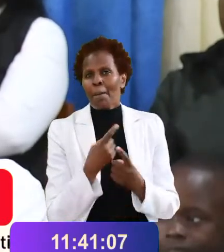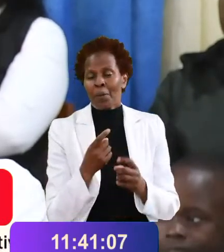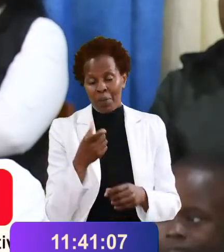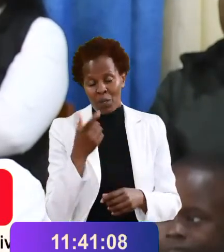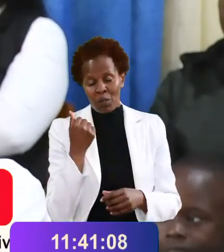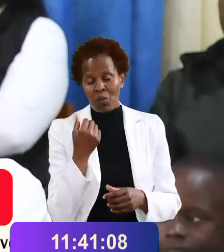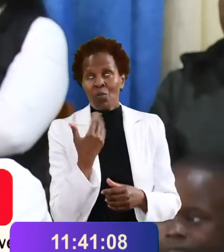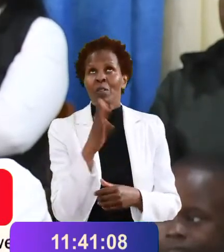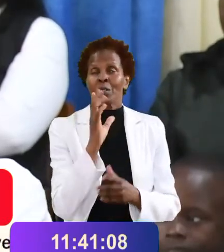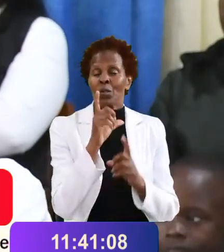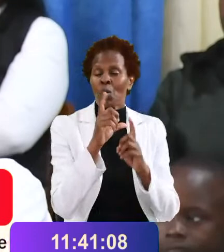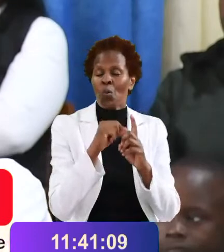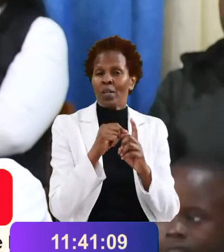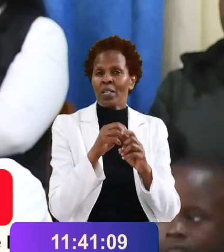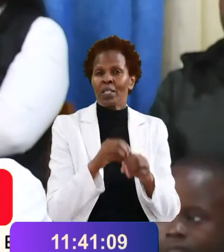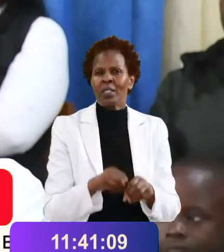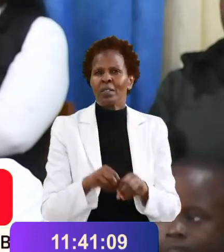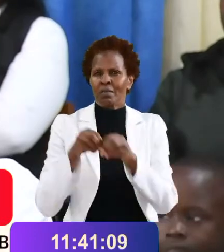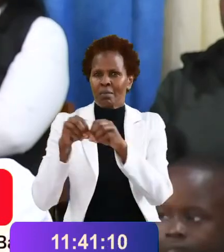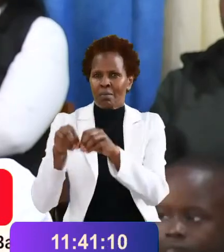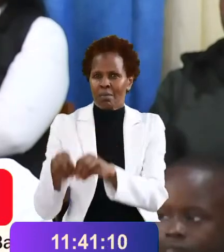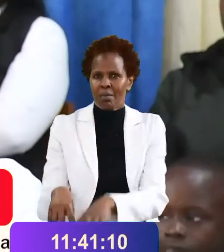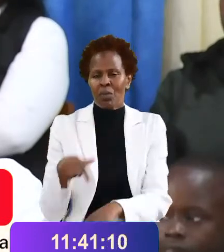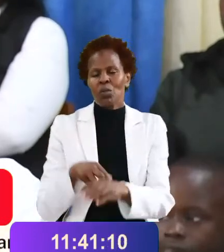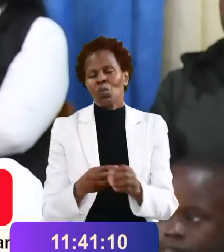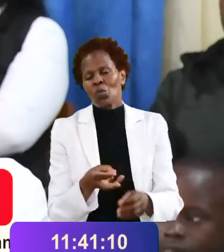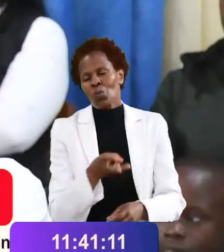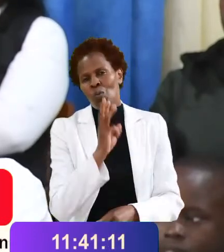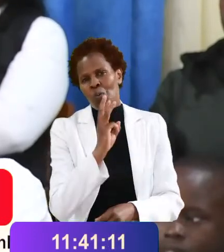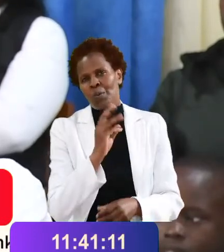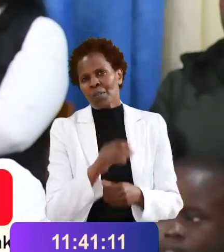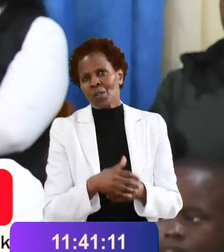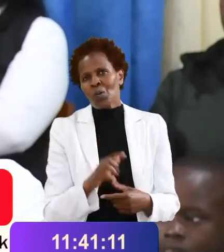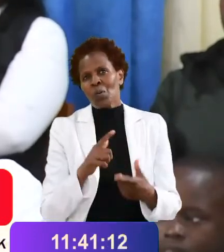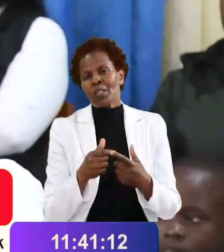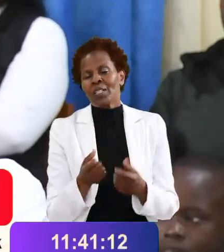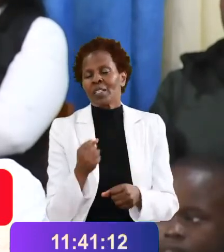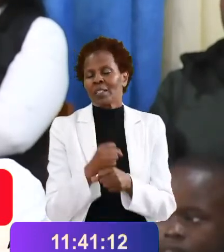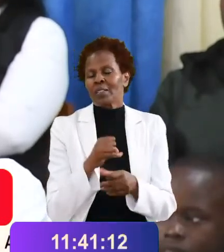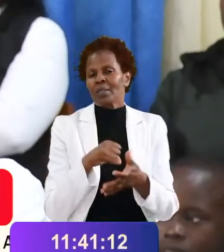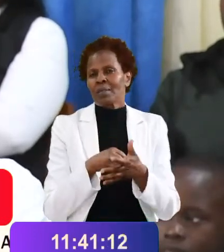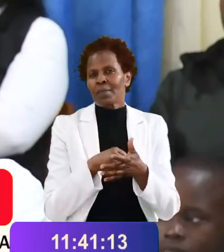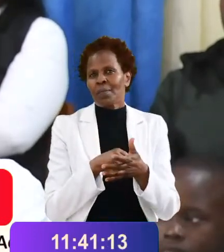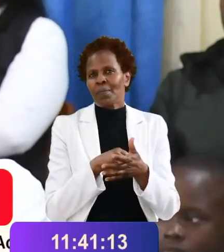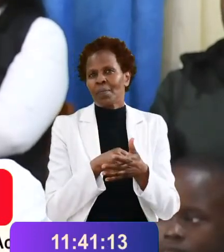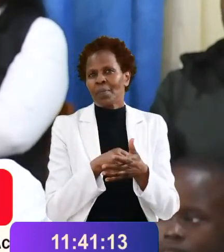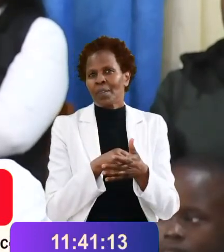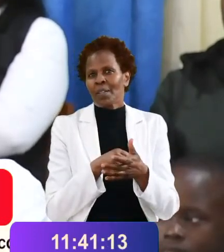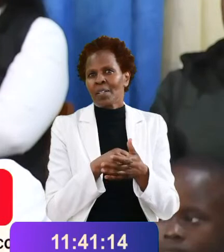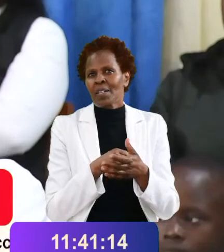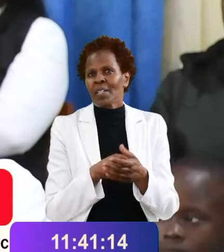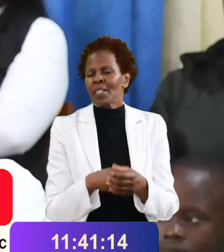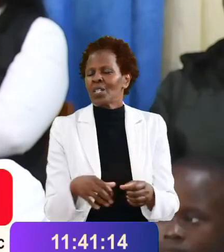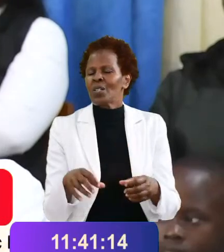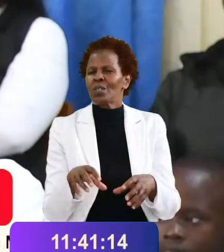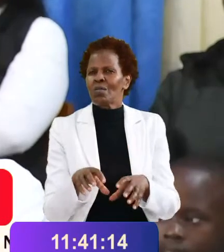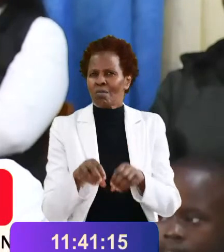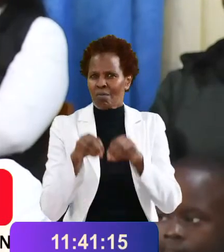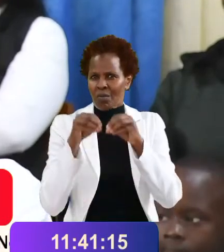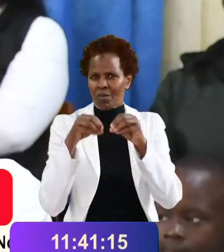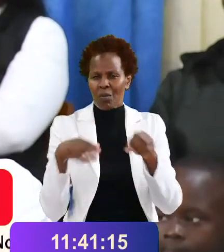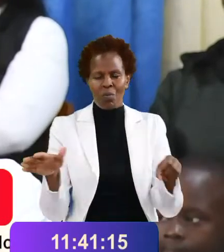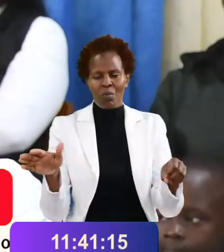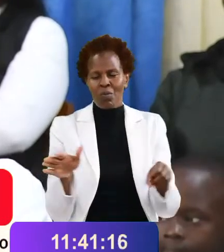neno lako, nitalirusha nyavu kwenye maji. Aliporusha nyavu, alivua samaki mingi